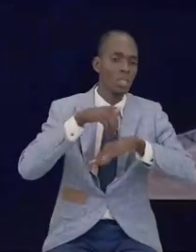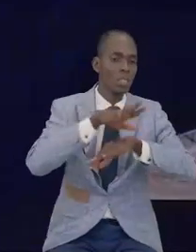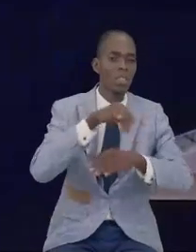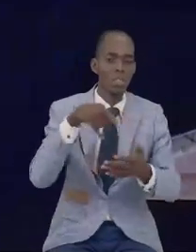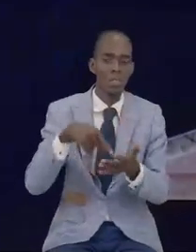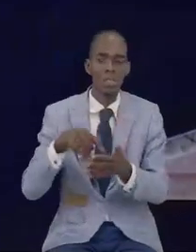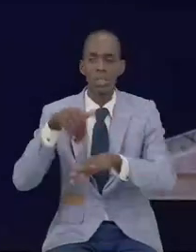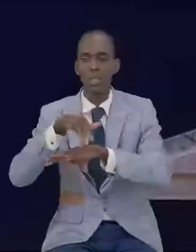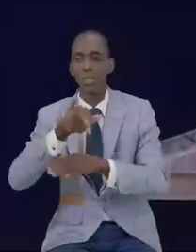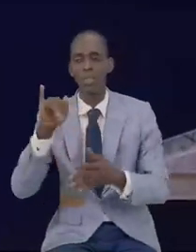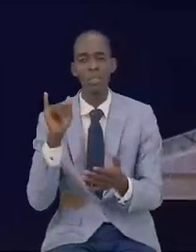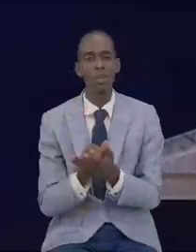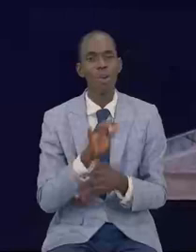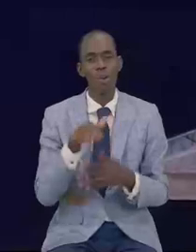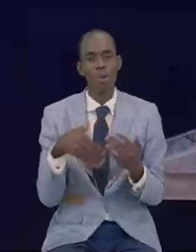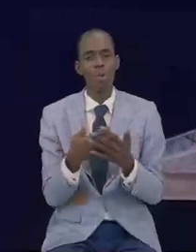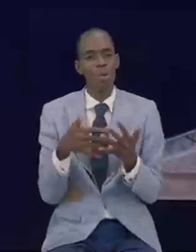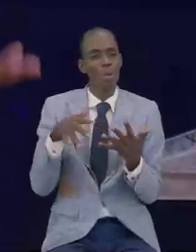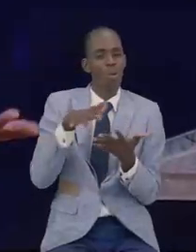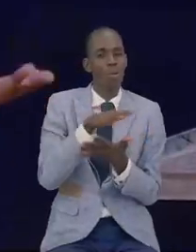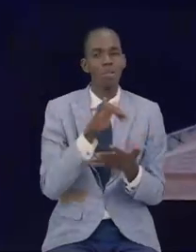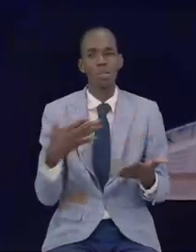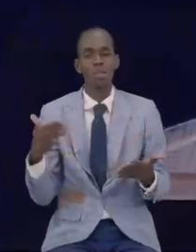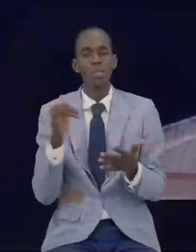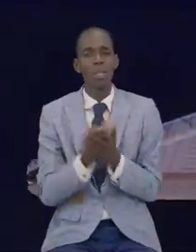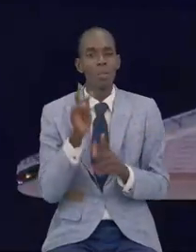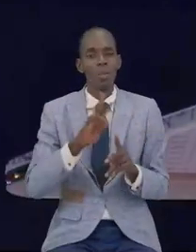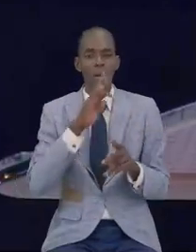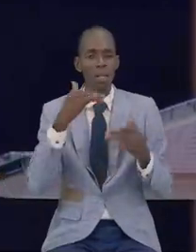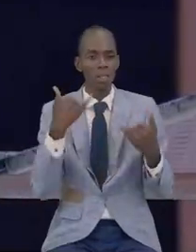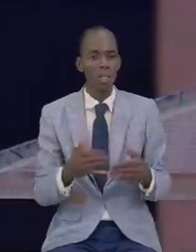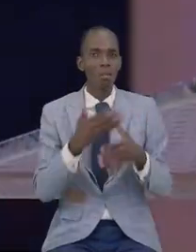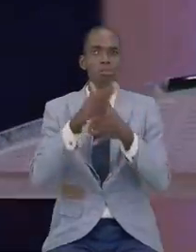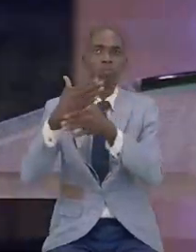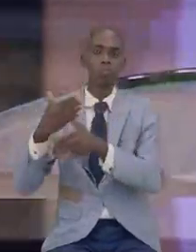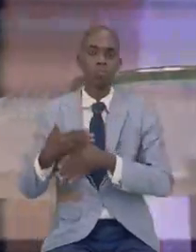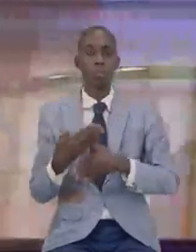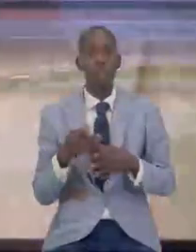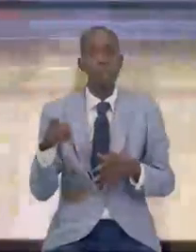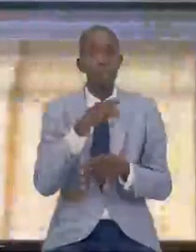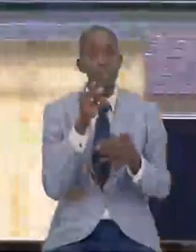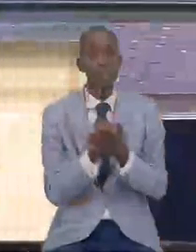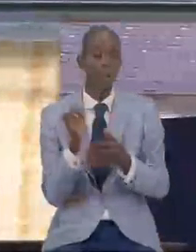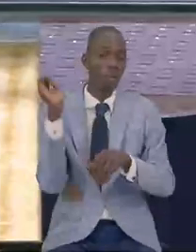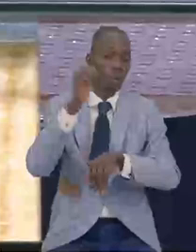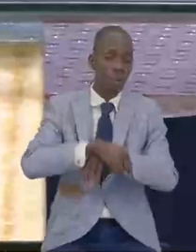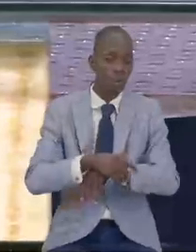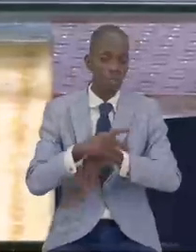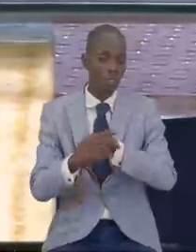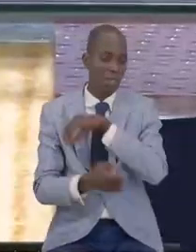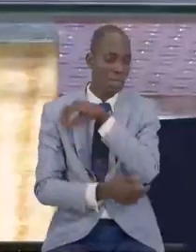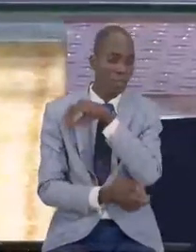cela, voit ceci, là, ces choses que les gens partagent partout. À celui qui vaincra, la